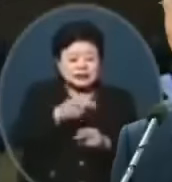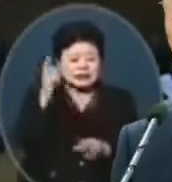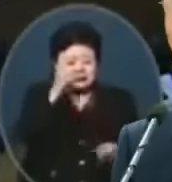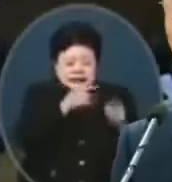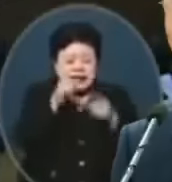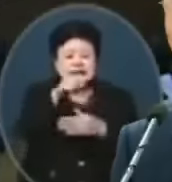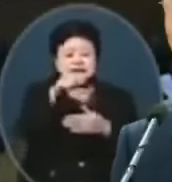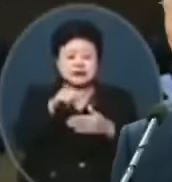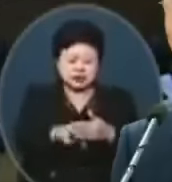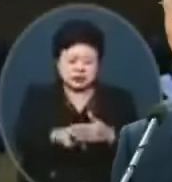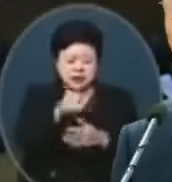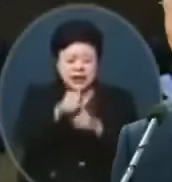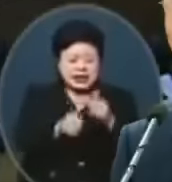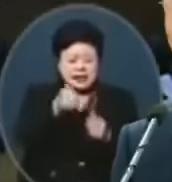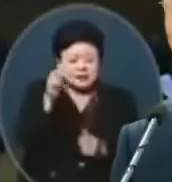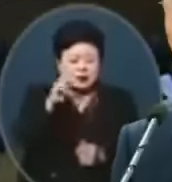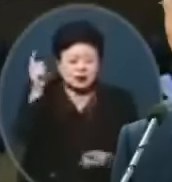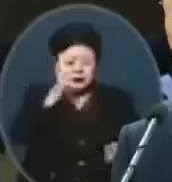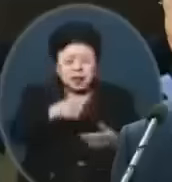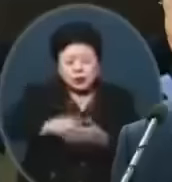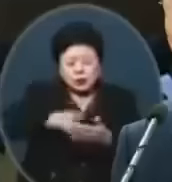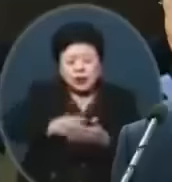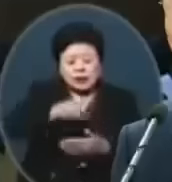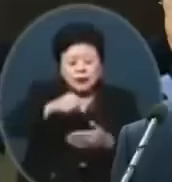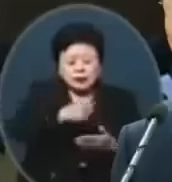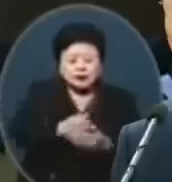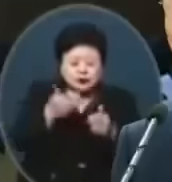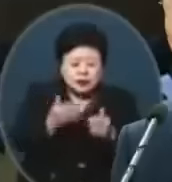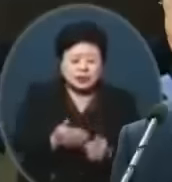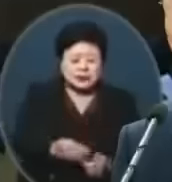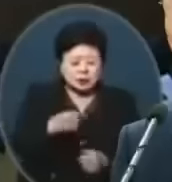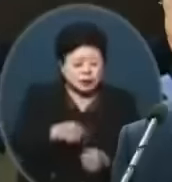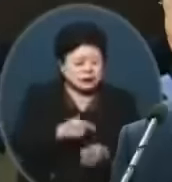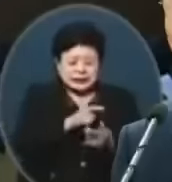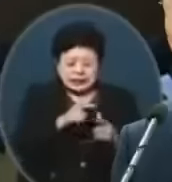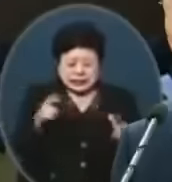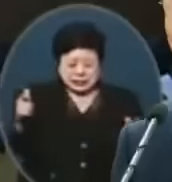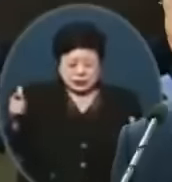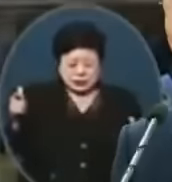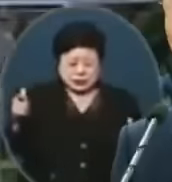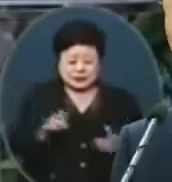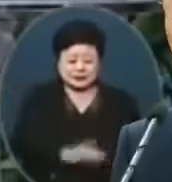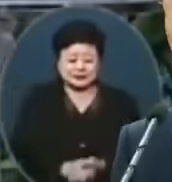심령이라, 하나님이 상하고 통회하는 마음을 주께서 멸시치 아니하리이다.